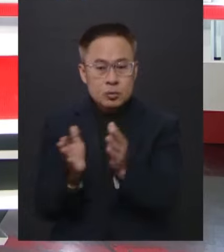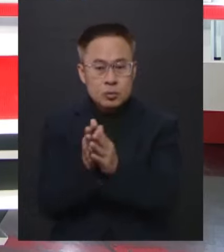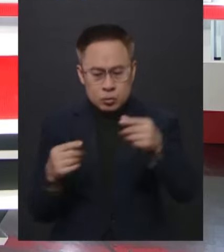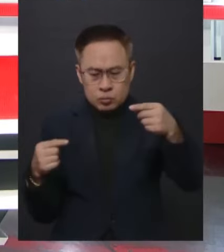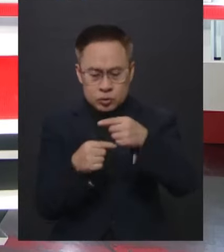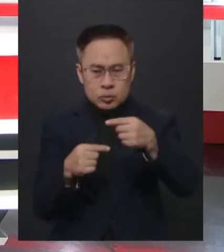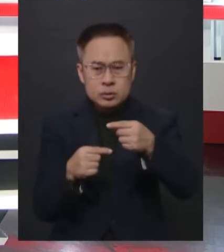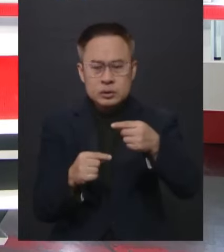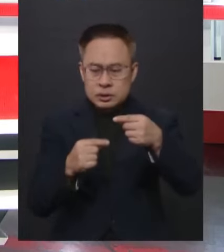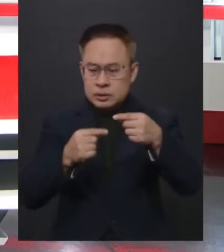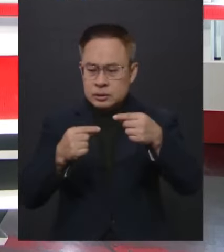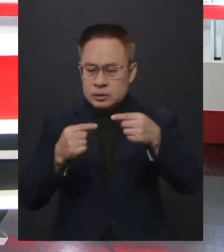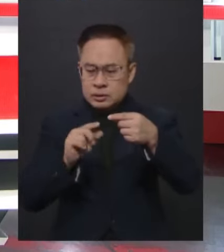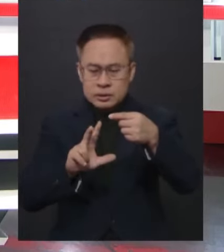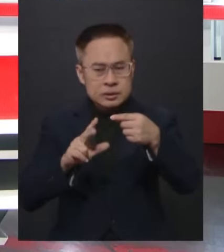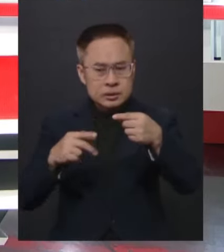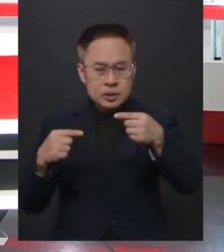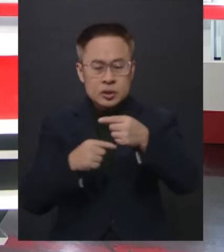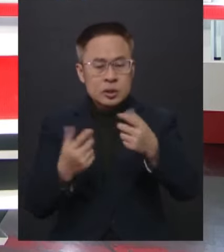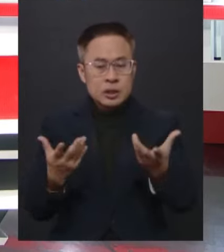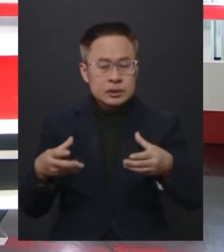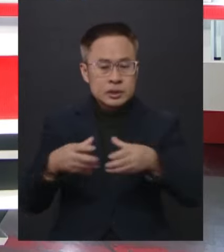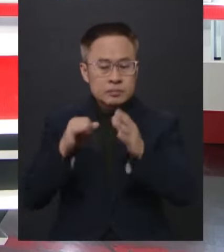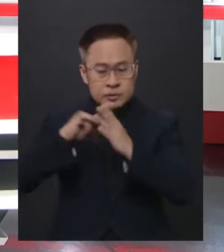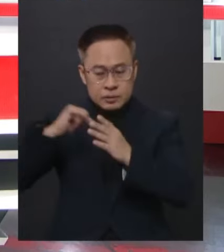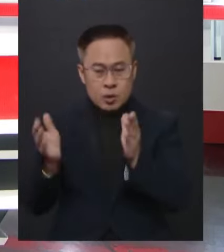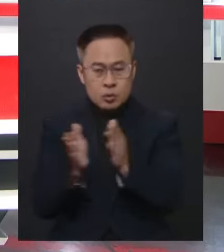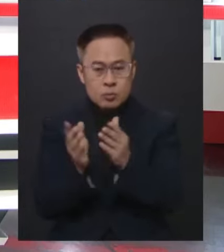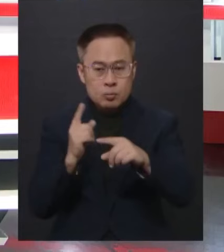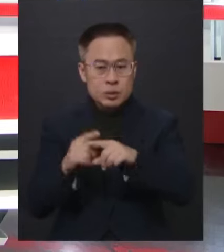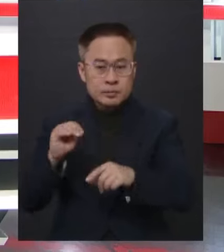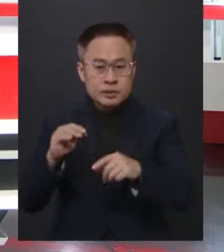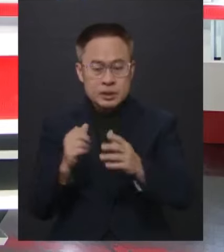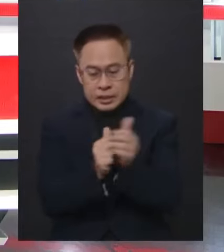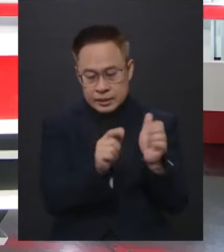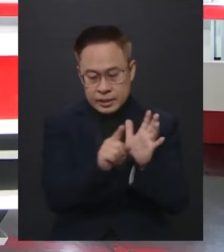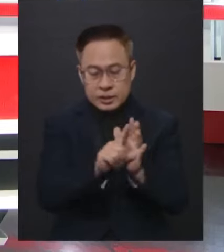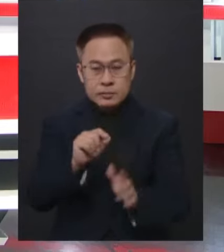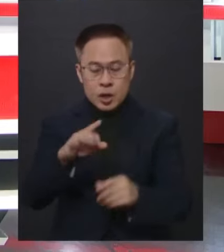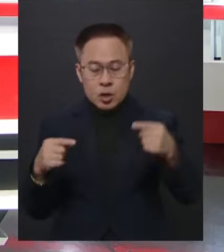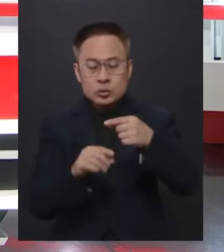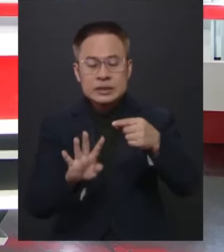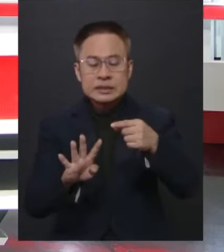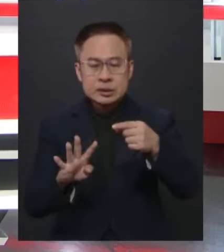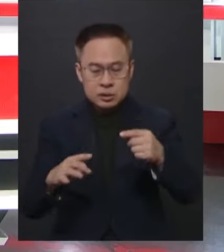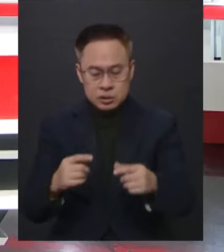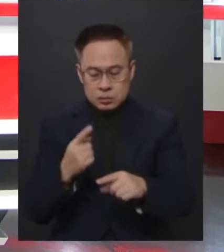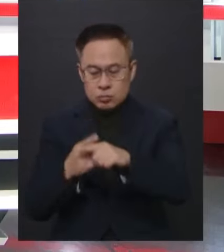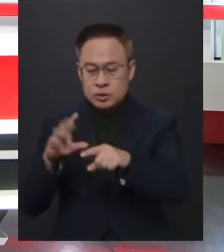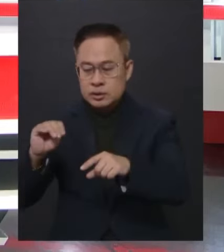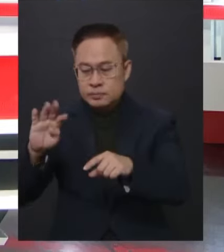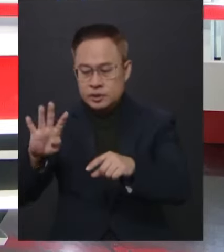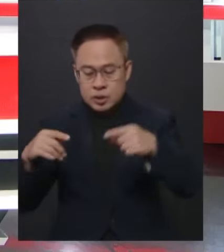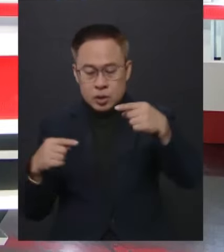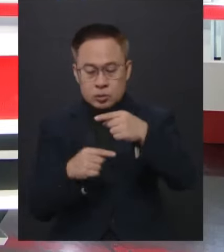ที่ยังลุ้นในการเลื่อนชั้นได้อยู่นะคะเพราะว่ามี44คะแนนจาก25นัดรั้งอันดับ4ของตารางคะแนนนะคะ